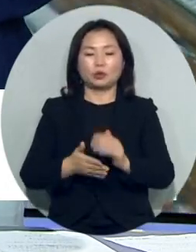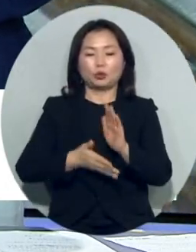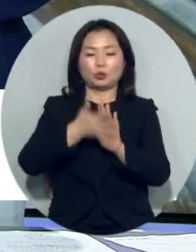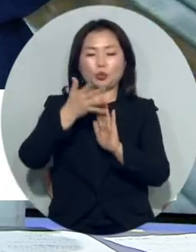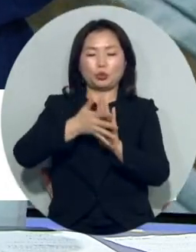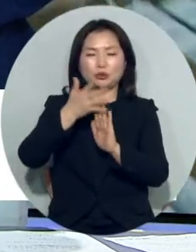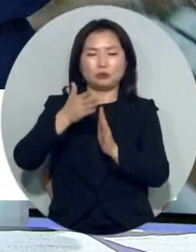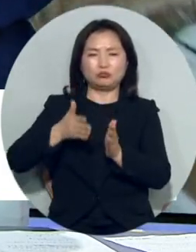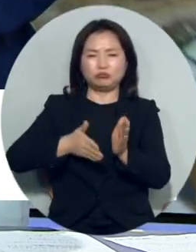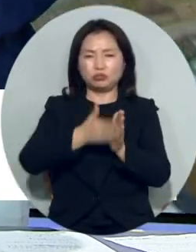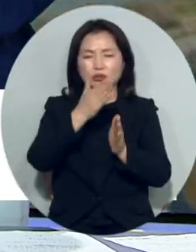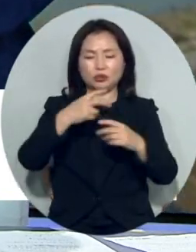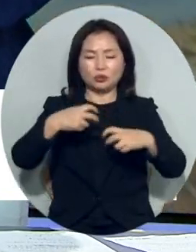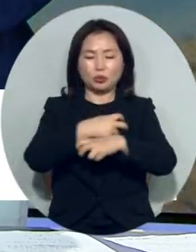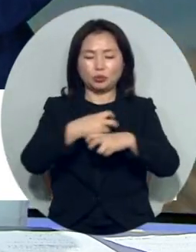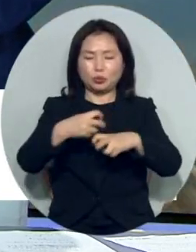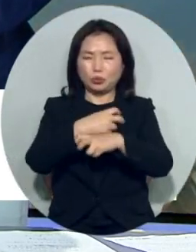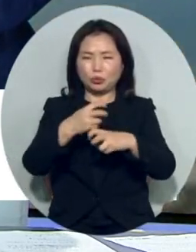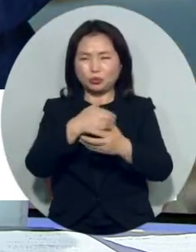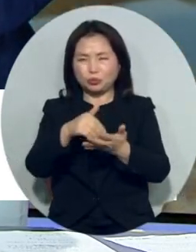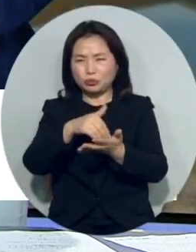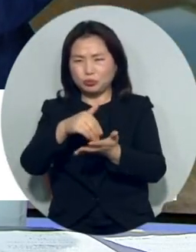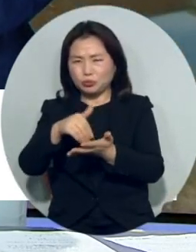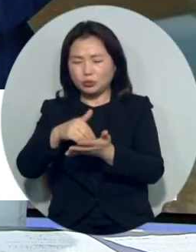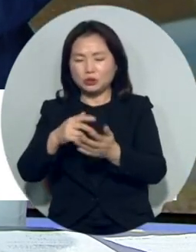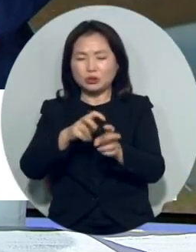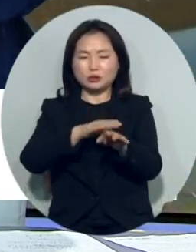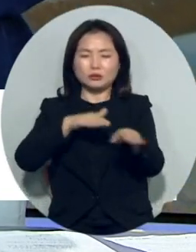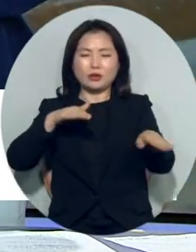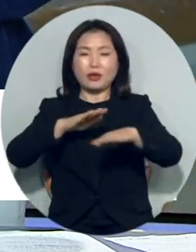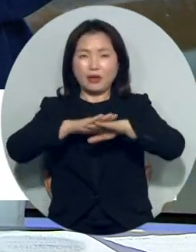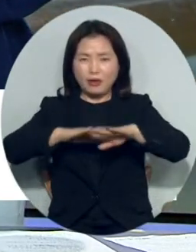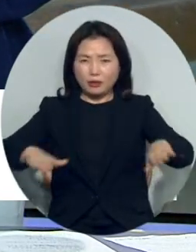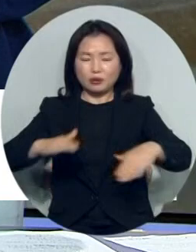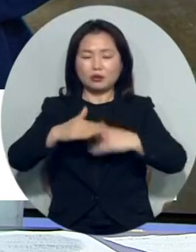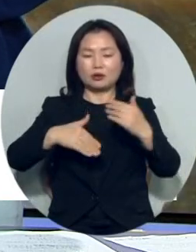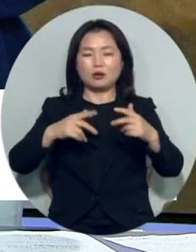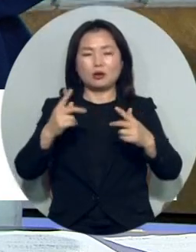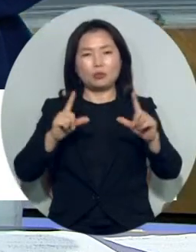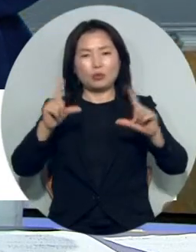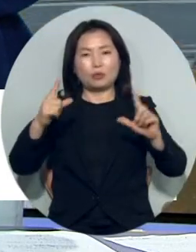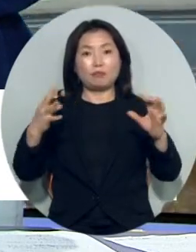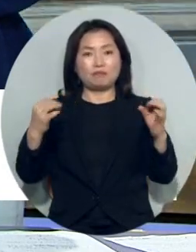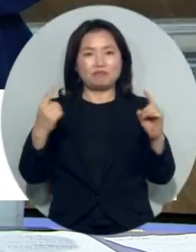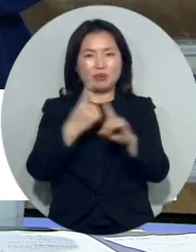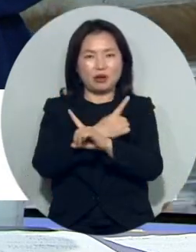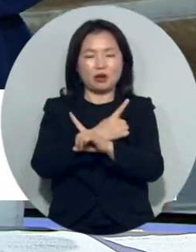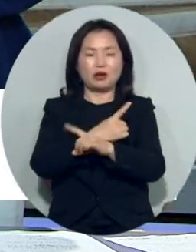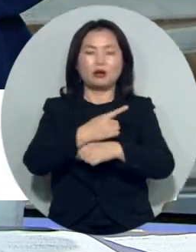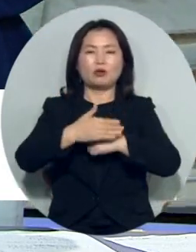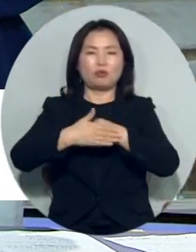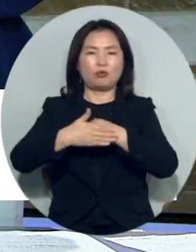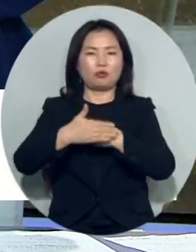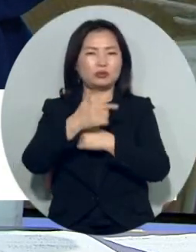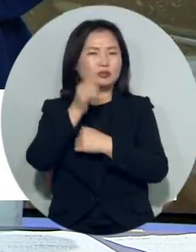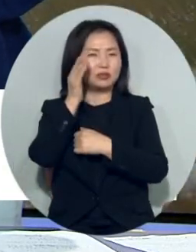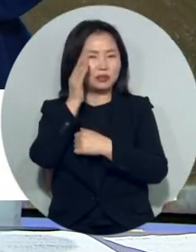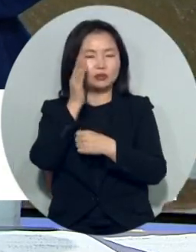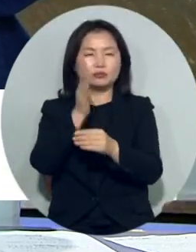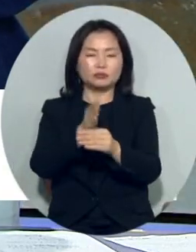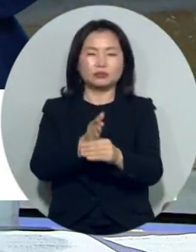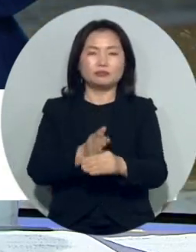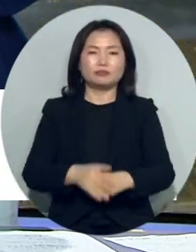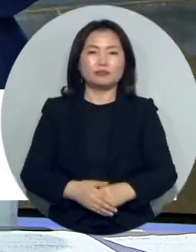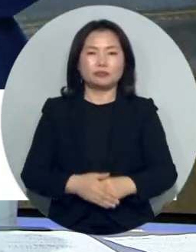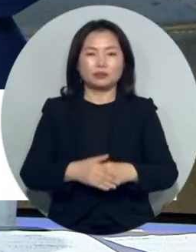도심을 지나는 교통량을 분산해서 정체 현상을 해소하고 대구의 교통 지도를 새롭게 구축하는 역할을 할 것으로